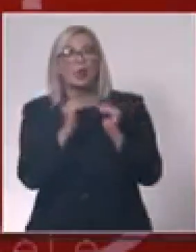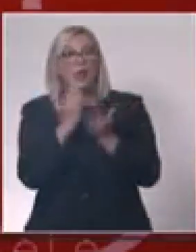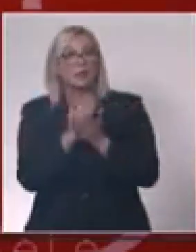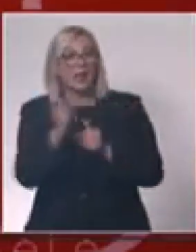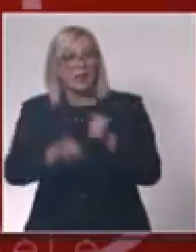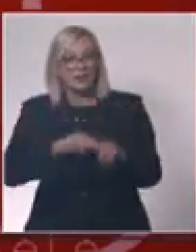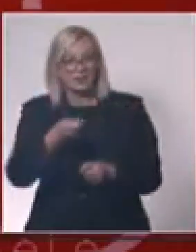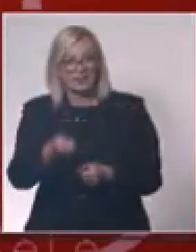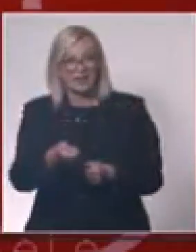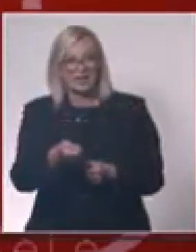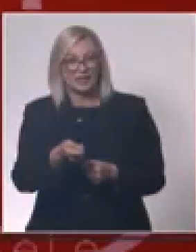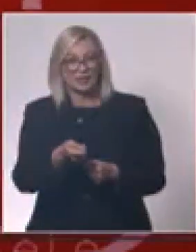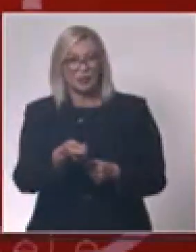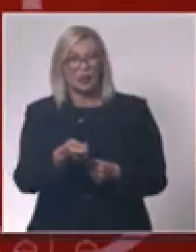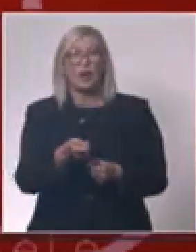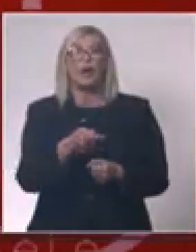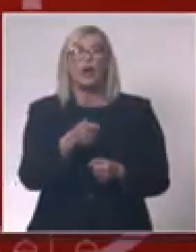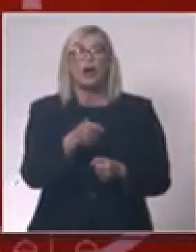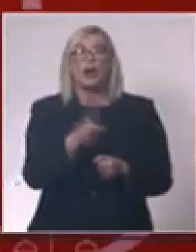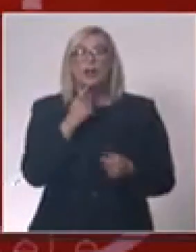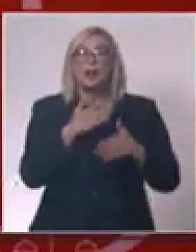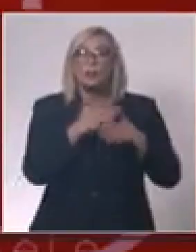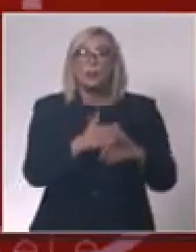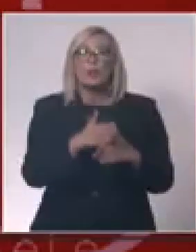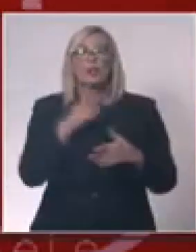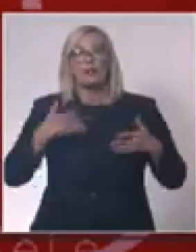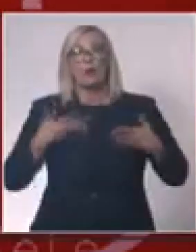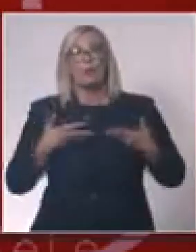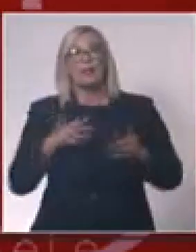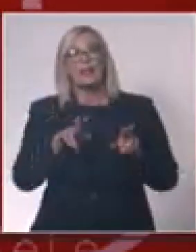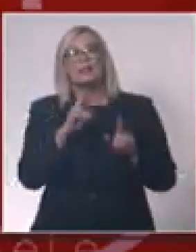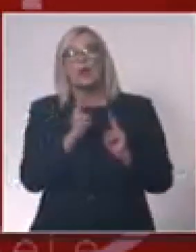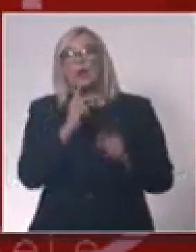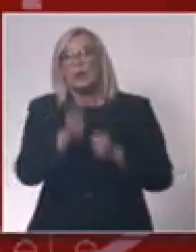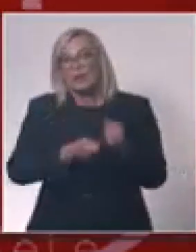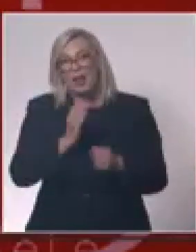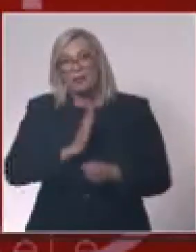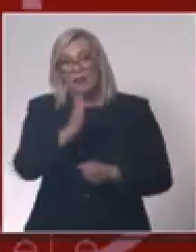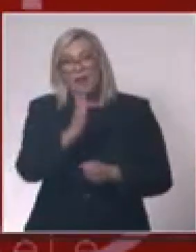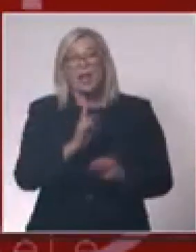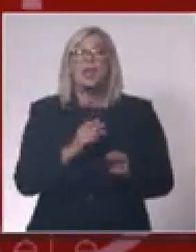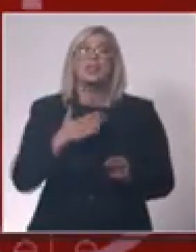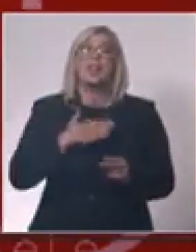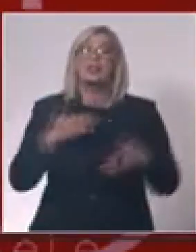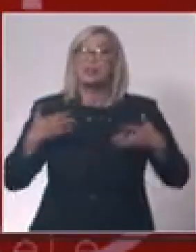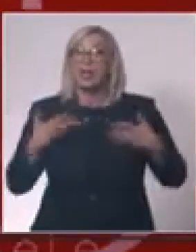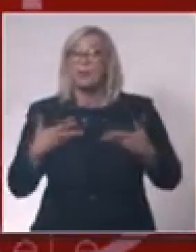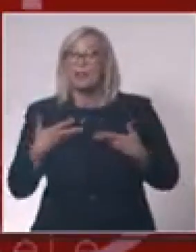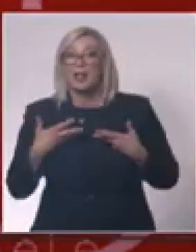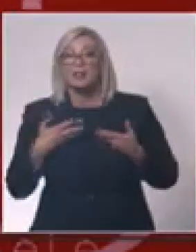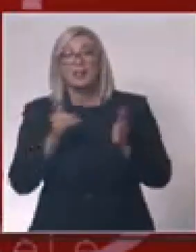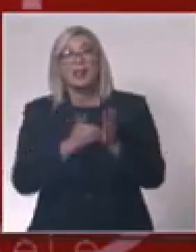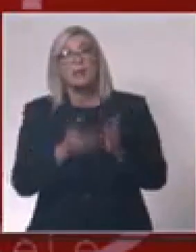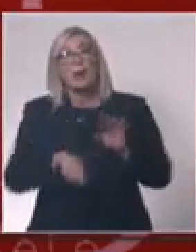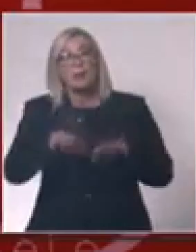инвестирањето во младите е инвестирање во иднината. Кога нашите млади уште повеќе ќе се поврзат, ќе